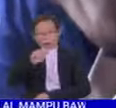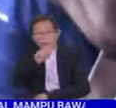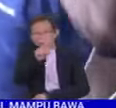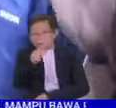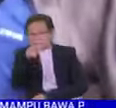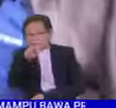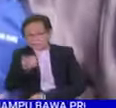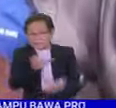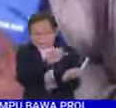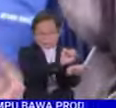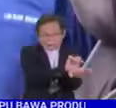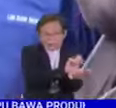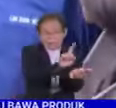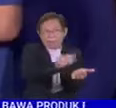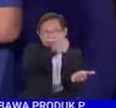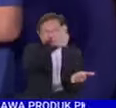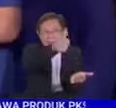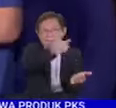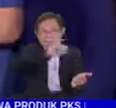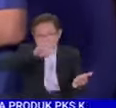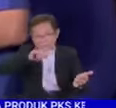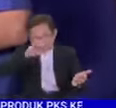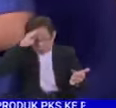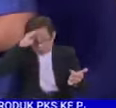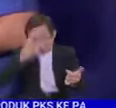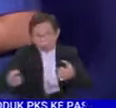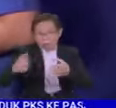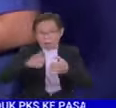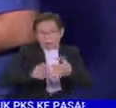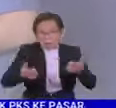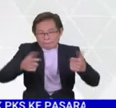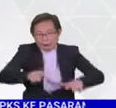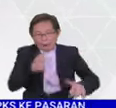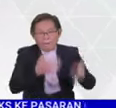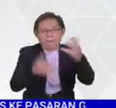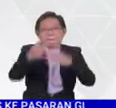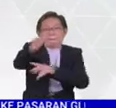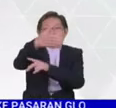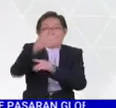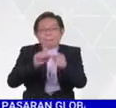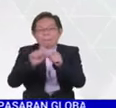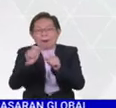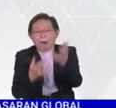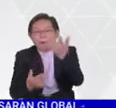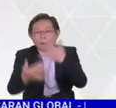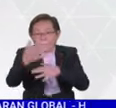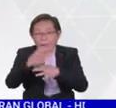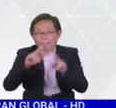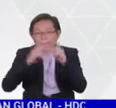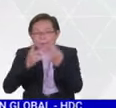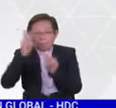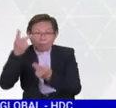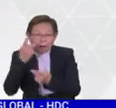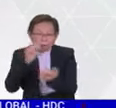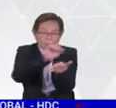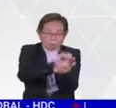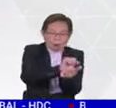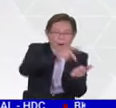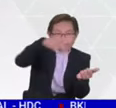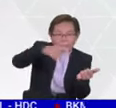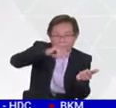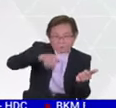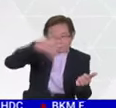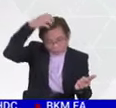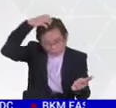Ghazali, tangkapan pertama dibuat di Johor Bahru berkaitan insiden bakar bendera parti politik. Tangkapan berikutnya dibuat di Petaling